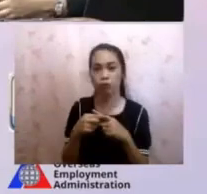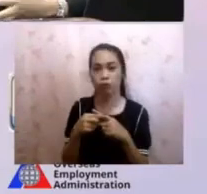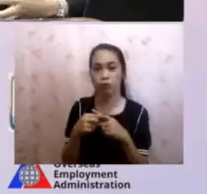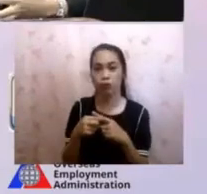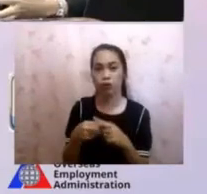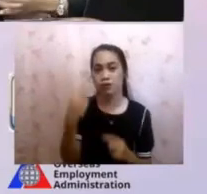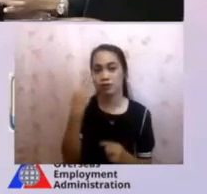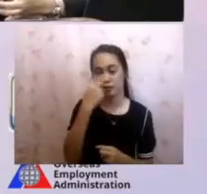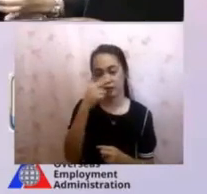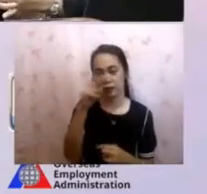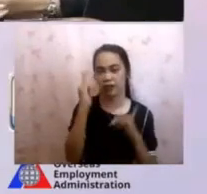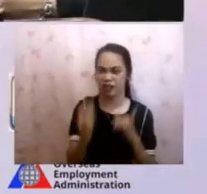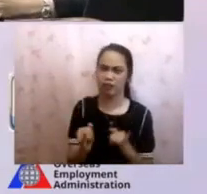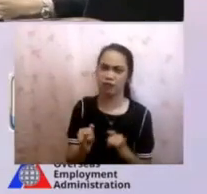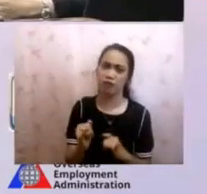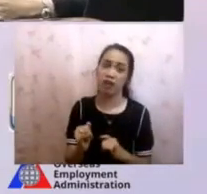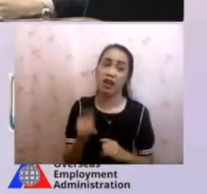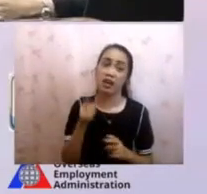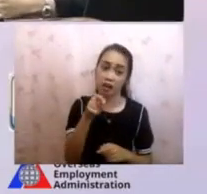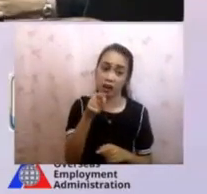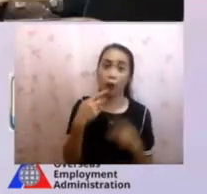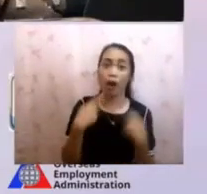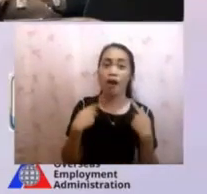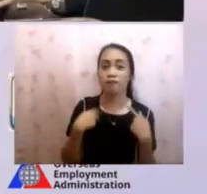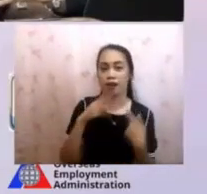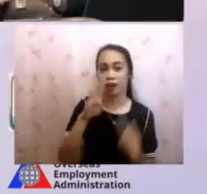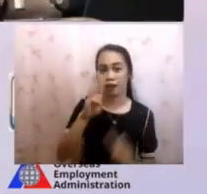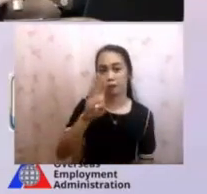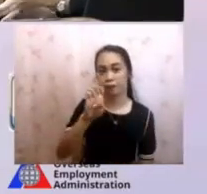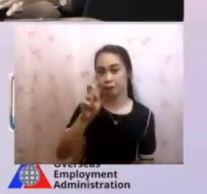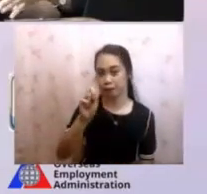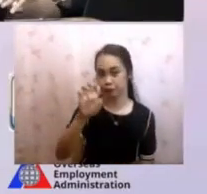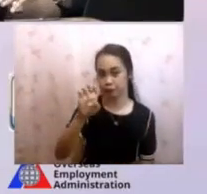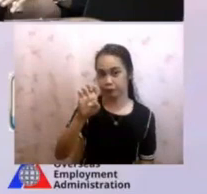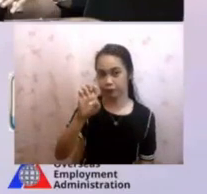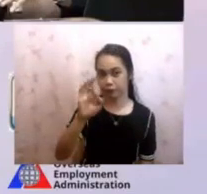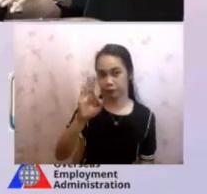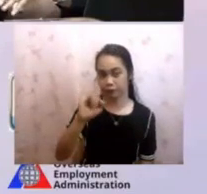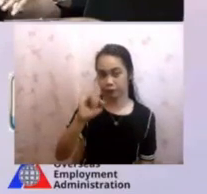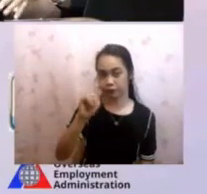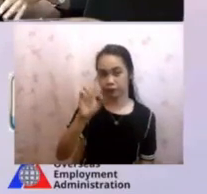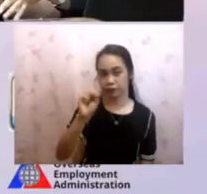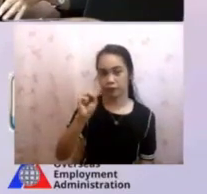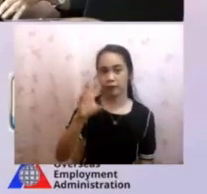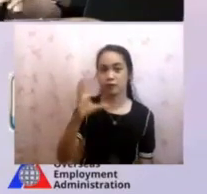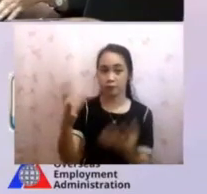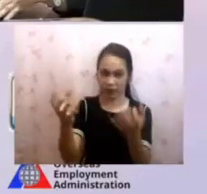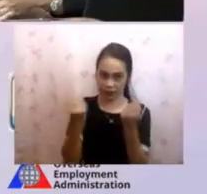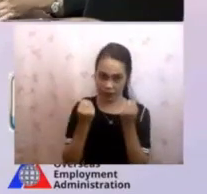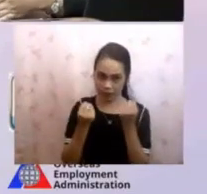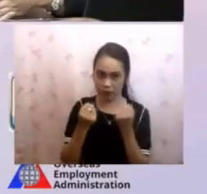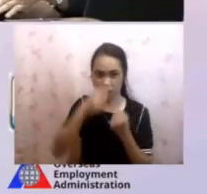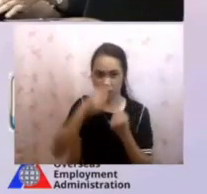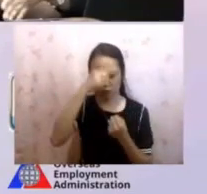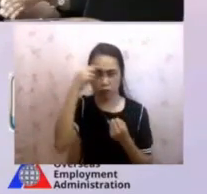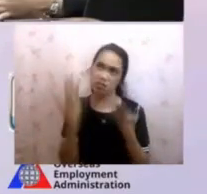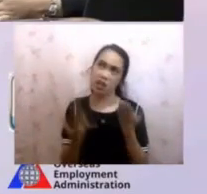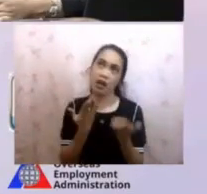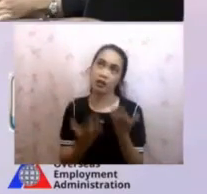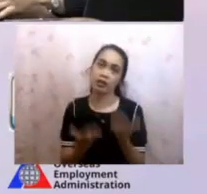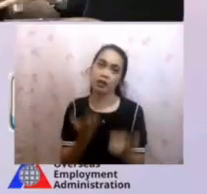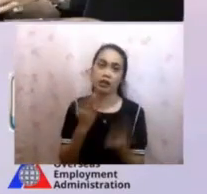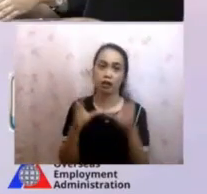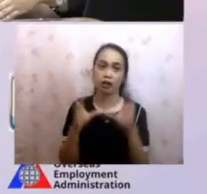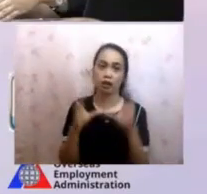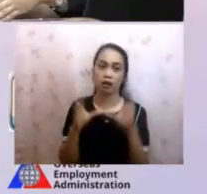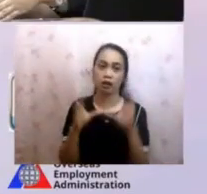for example, 1 month ka nga walay absent, so magatag sila incentive. If dili ni mo magamit imong ang absent